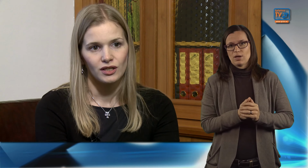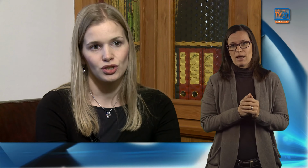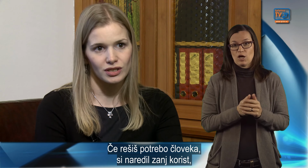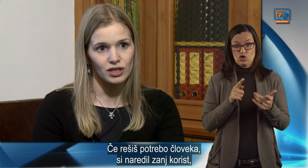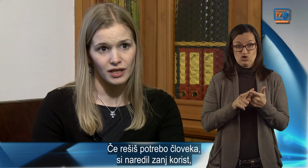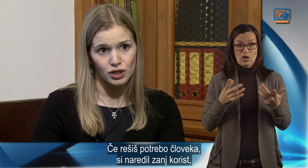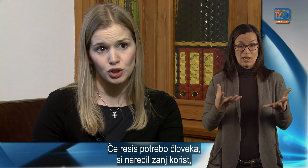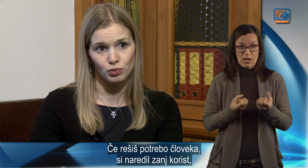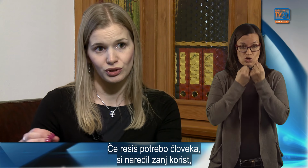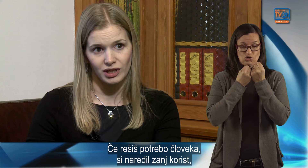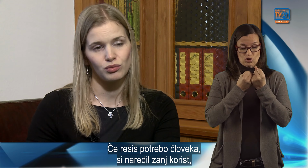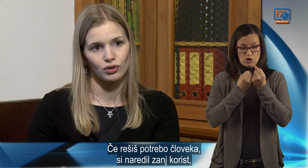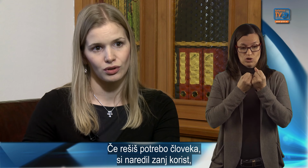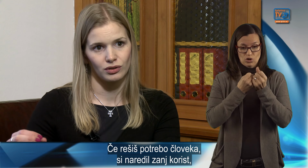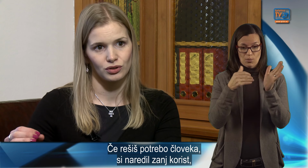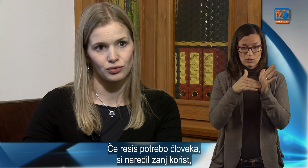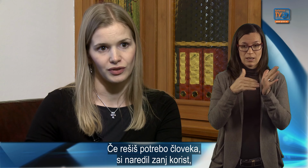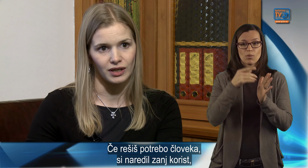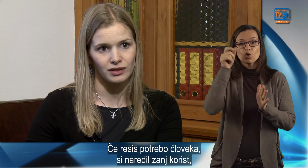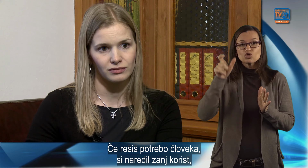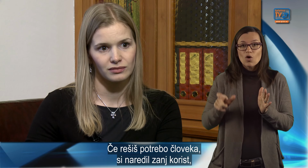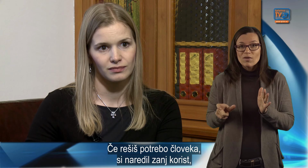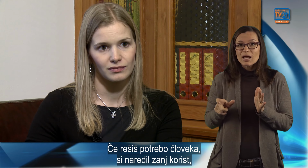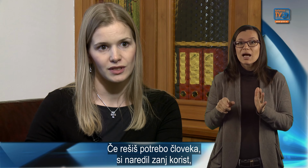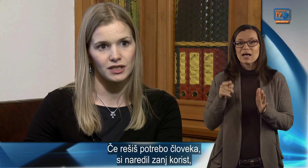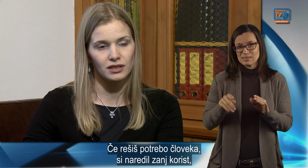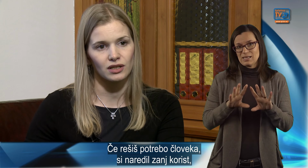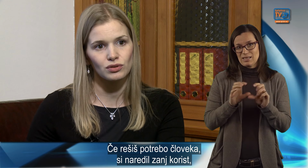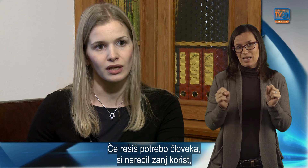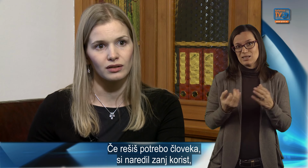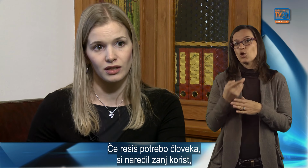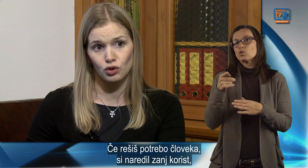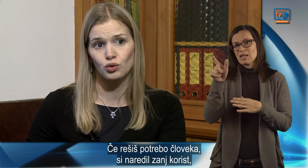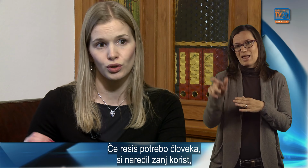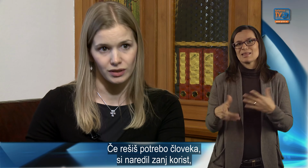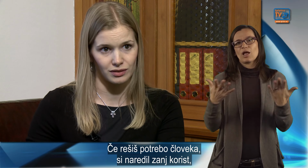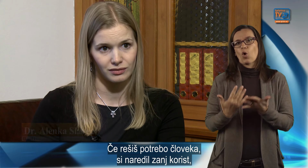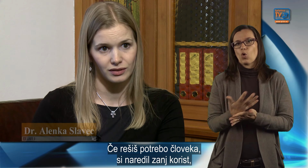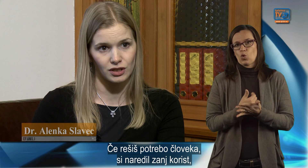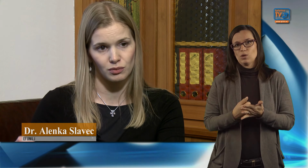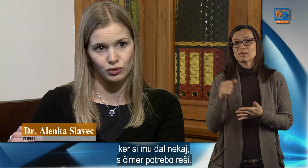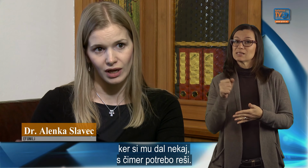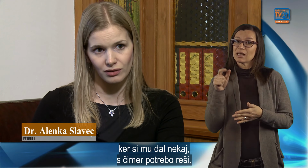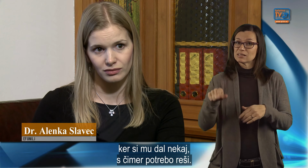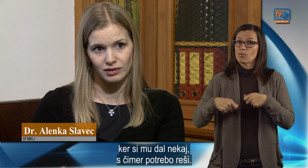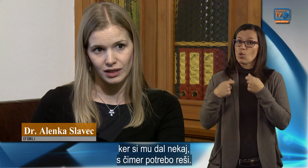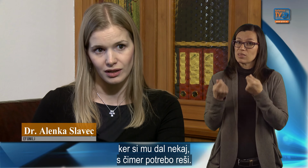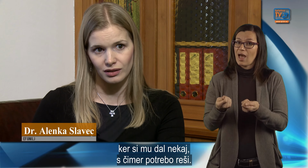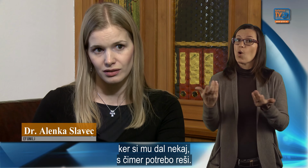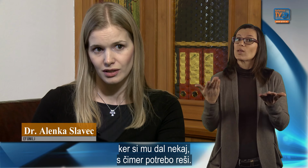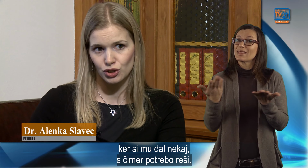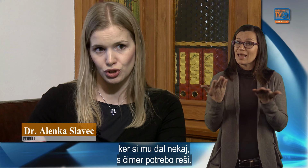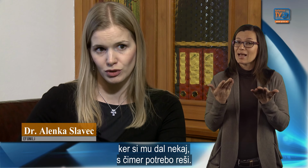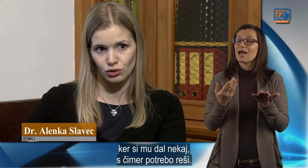Če rešiš potrebo človeka, si naredil za neko korist, ker si mu dal nekaj, s čimer